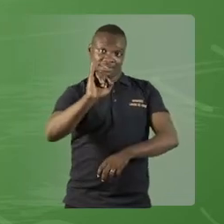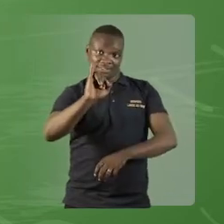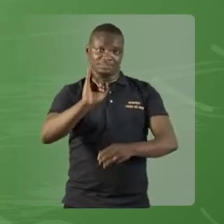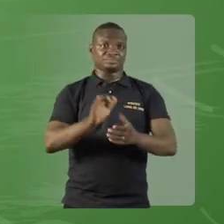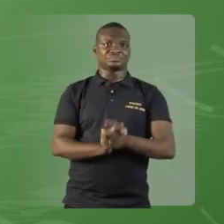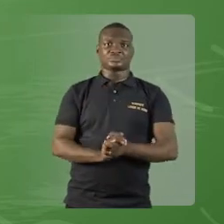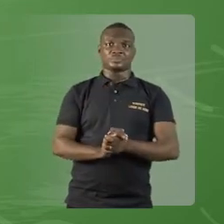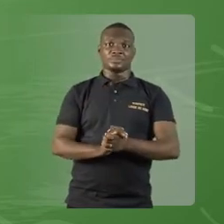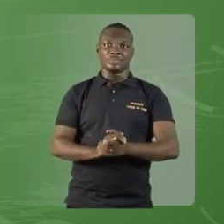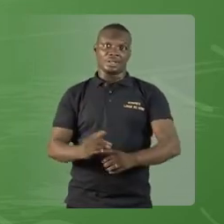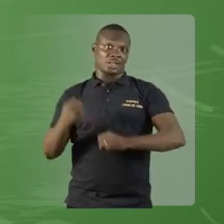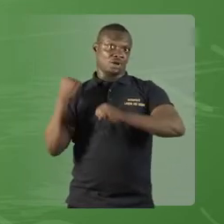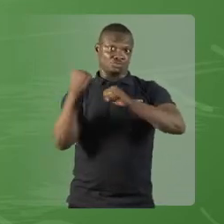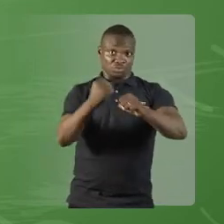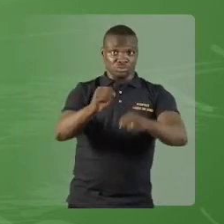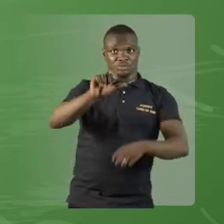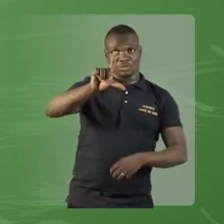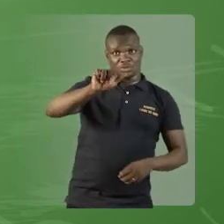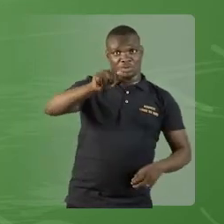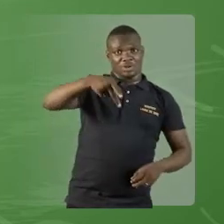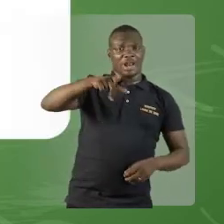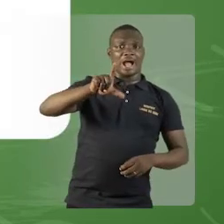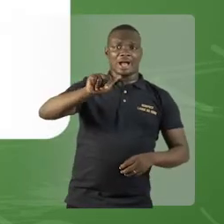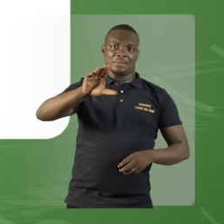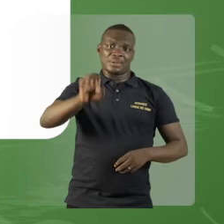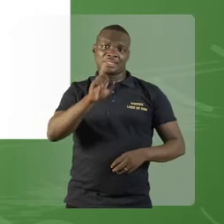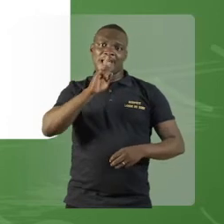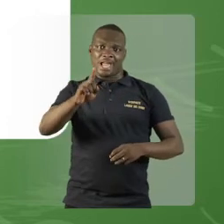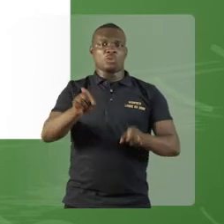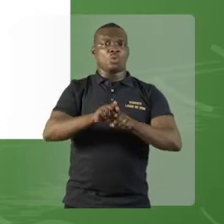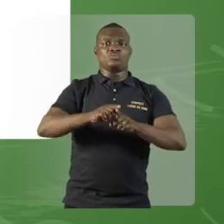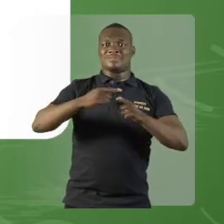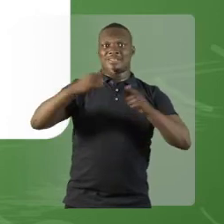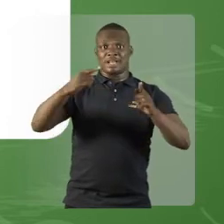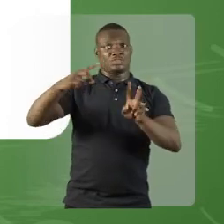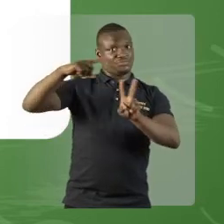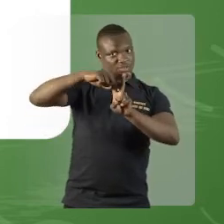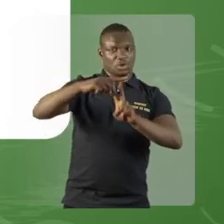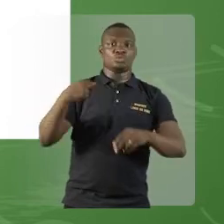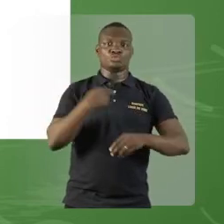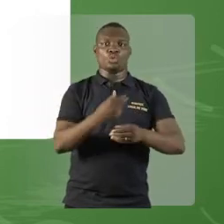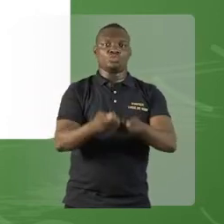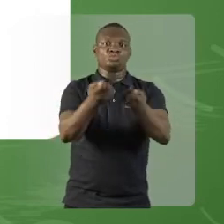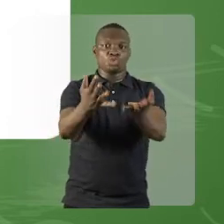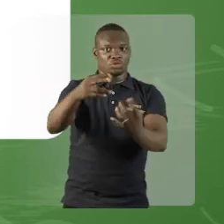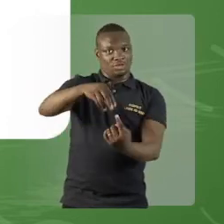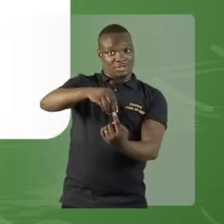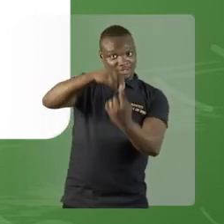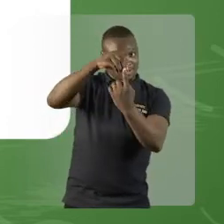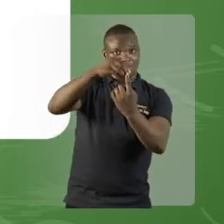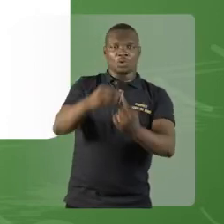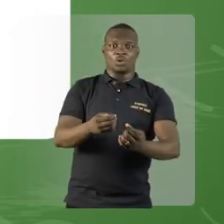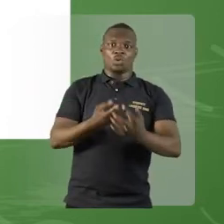La force de Laplace étant une grandeur vectorielle, alors nous allons donner ses caractéristiques en commençant par son